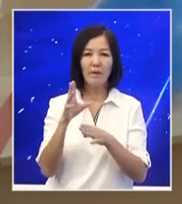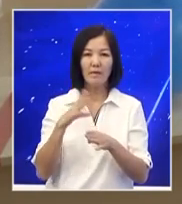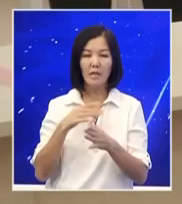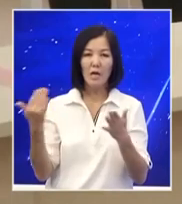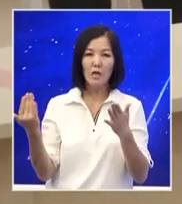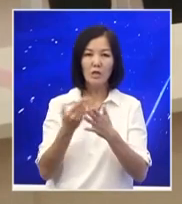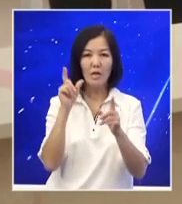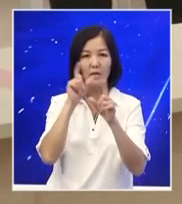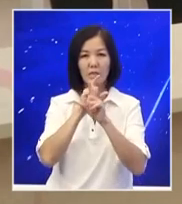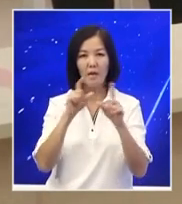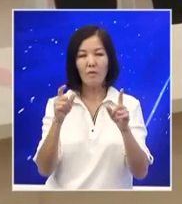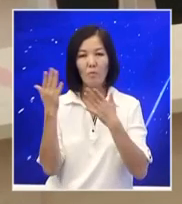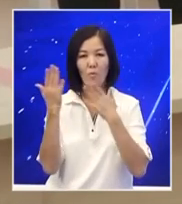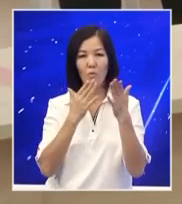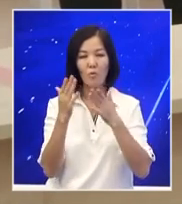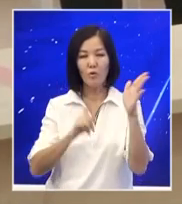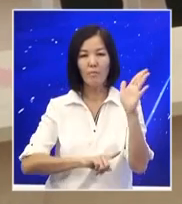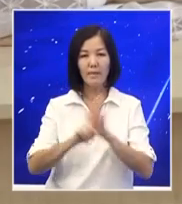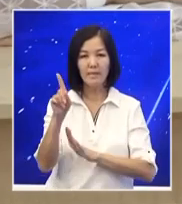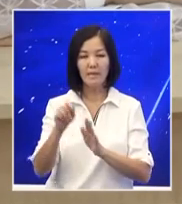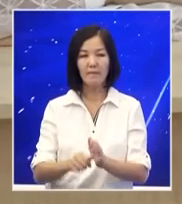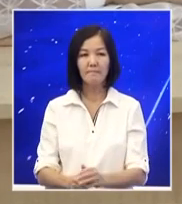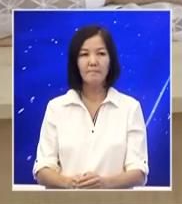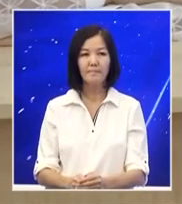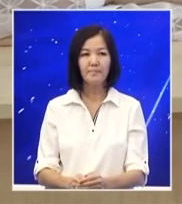жаңа мектепте әліппелерін қолға алған.